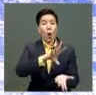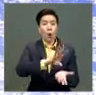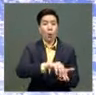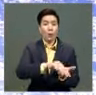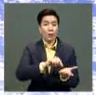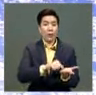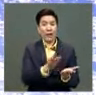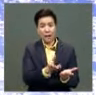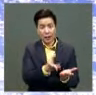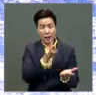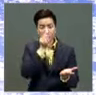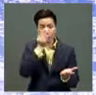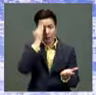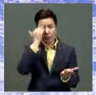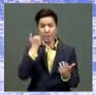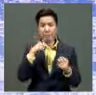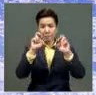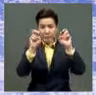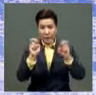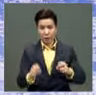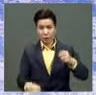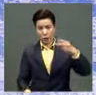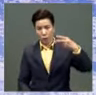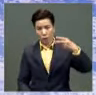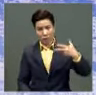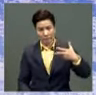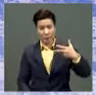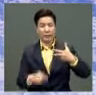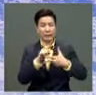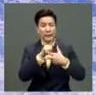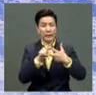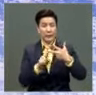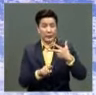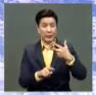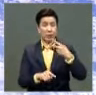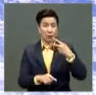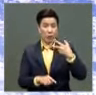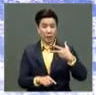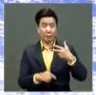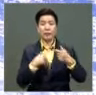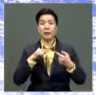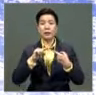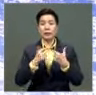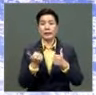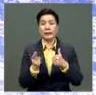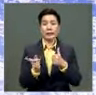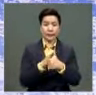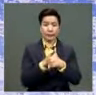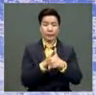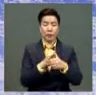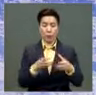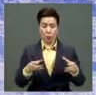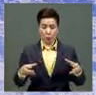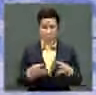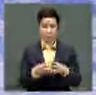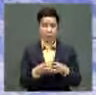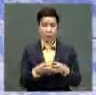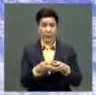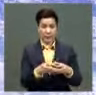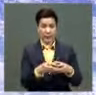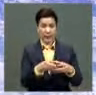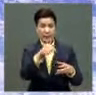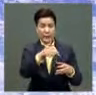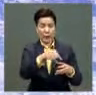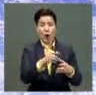อันนี้ประมาณสัก 2-3 ประเด็นประเด็นแรกก็คือชุดทีมนี้ได้รับ